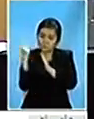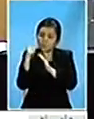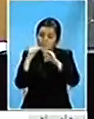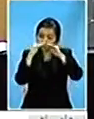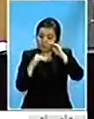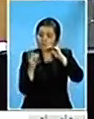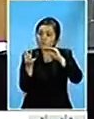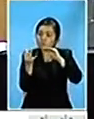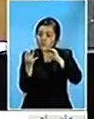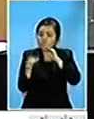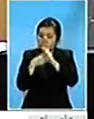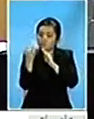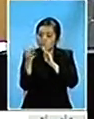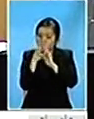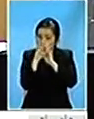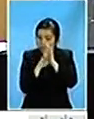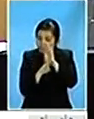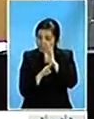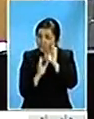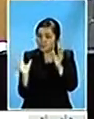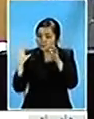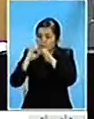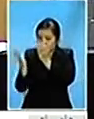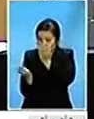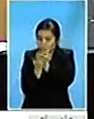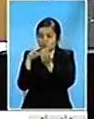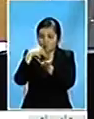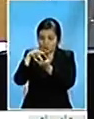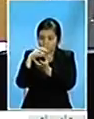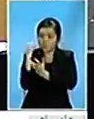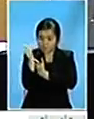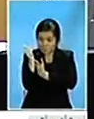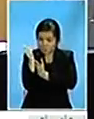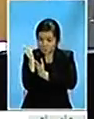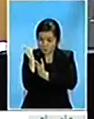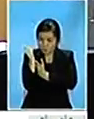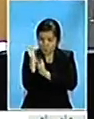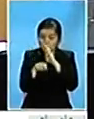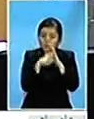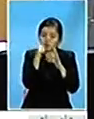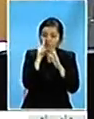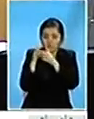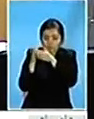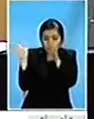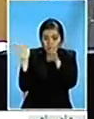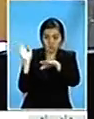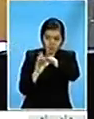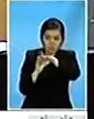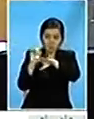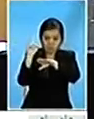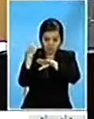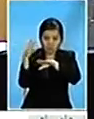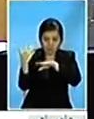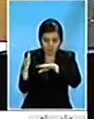แล้วท่านใช้เหตุผลท่านก่อนนะแล้วเอาเรื่องนี้ประกอบได้ไหมครับคือท่านไปกว้างผมก็เตือนท่านครั้งหนึ่งแล้วนะ